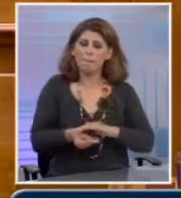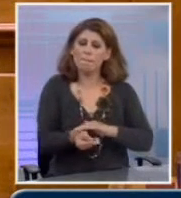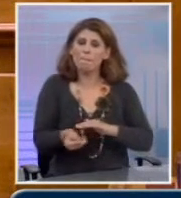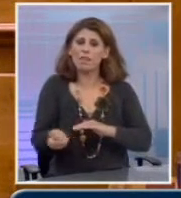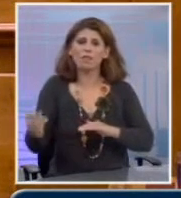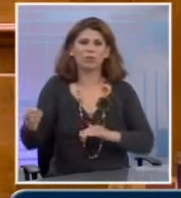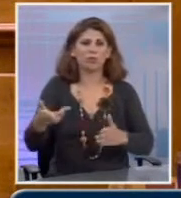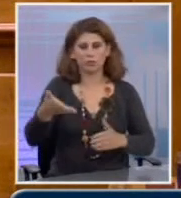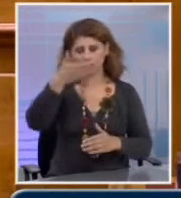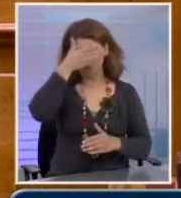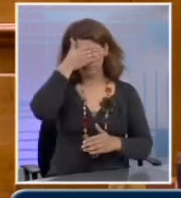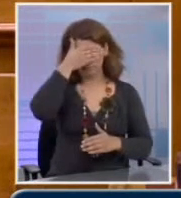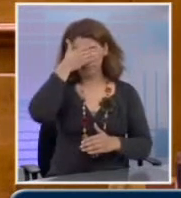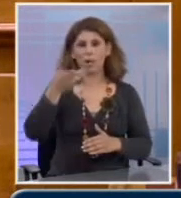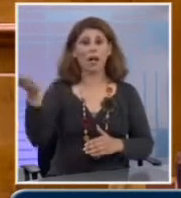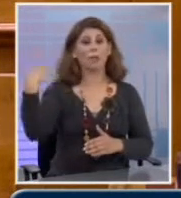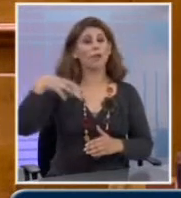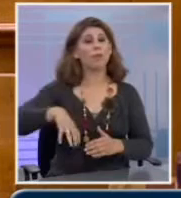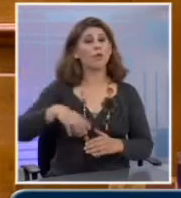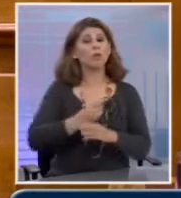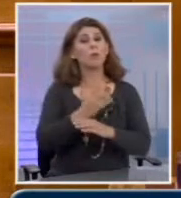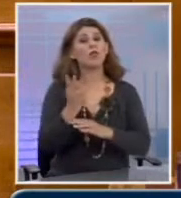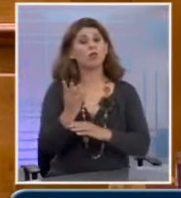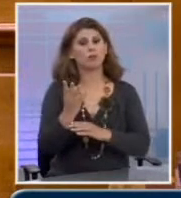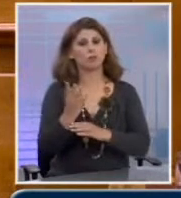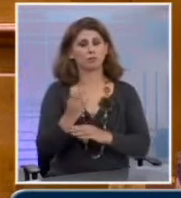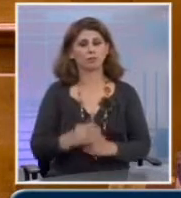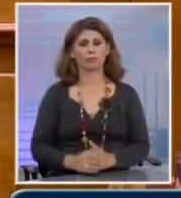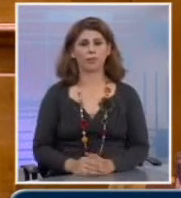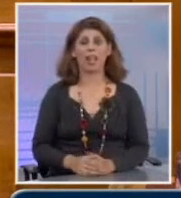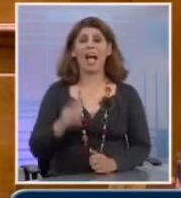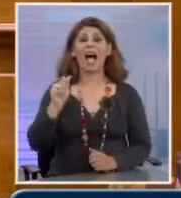εσείς κλείσατε τα μάτια από την εποχή του Πασόκ.